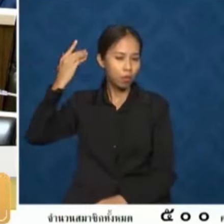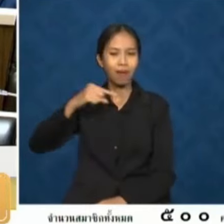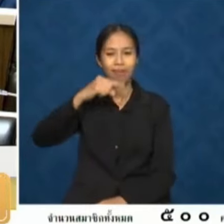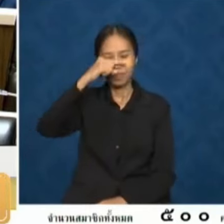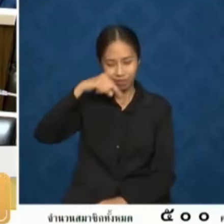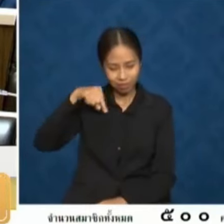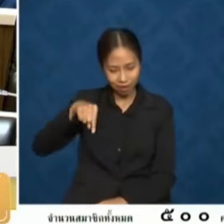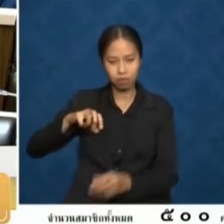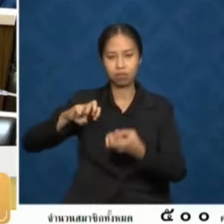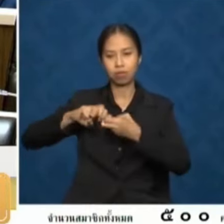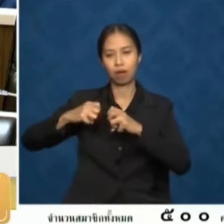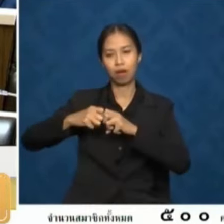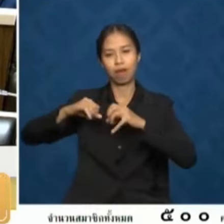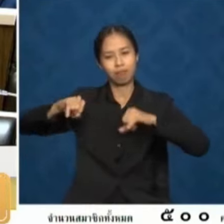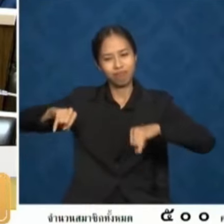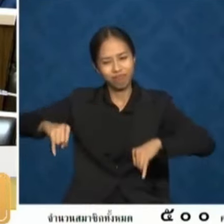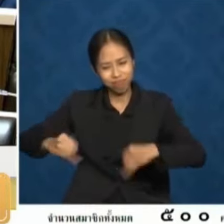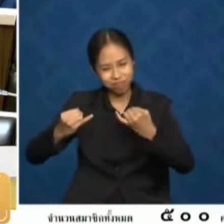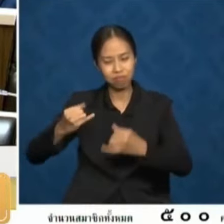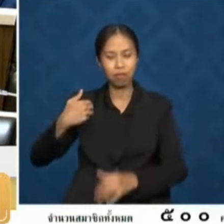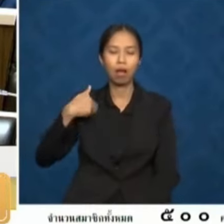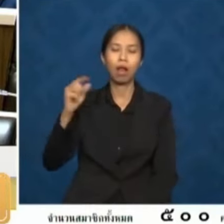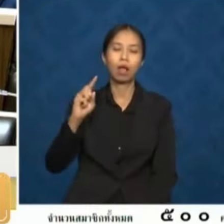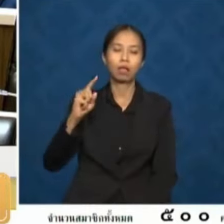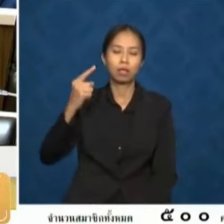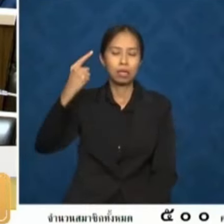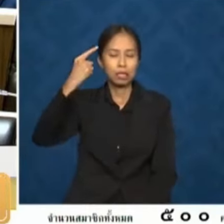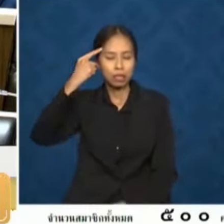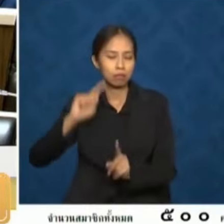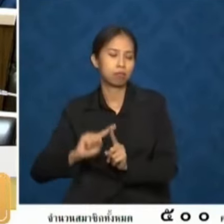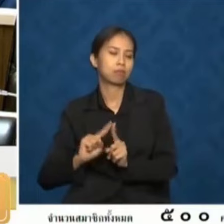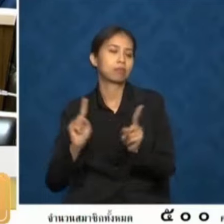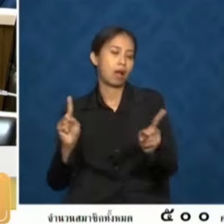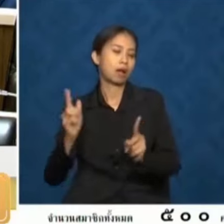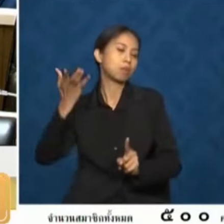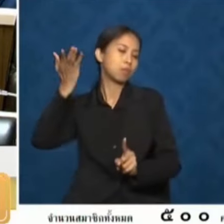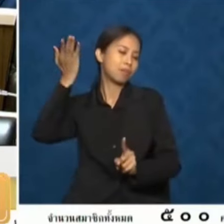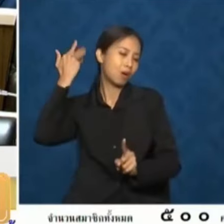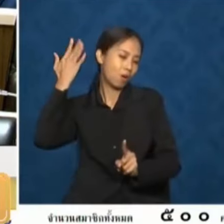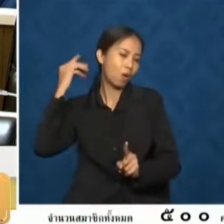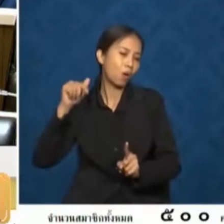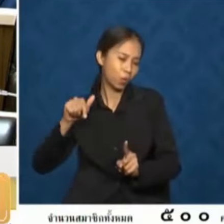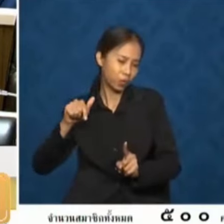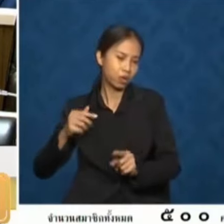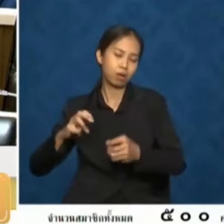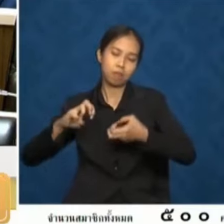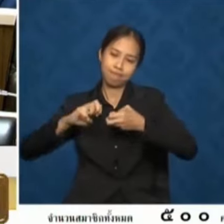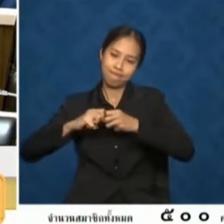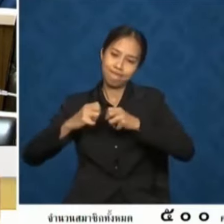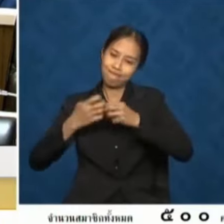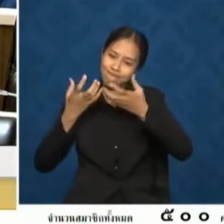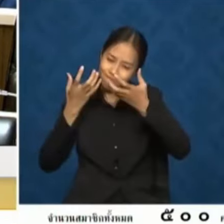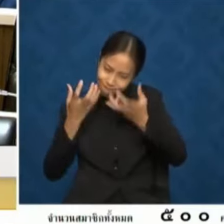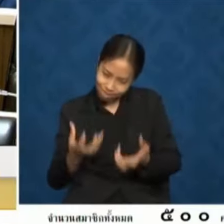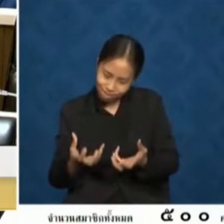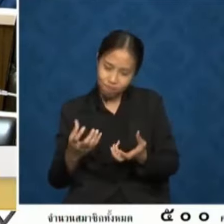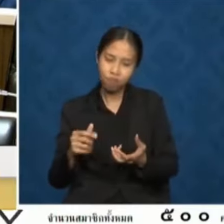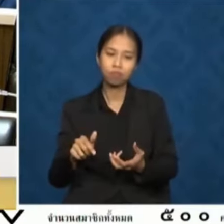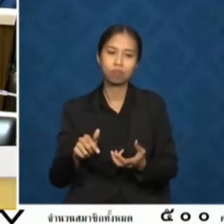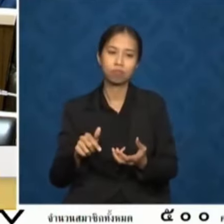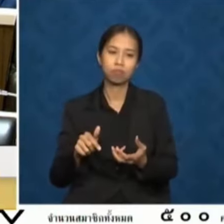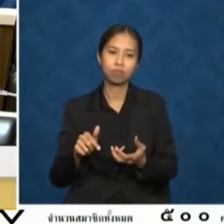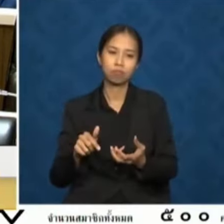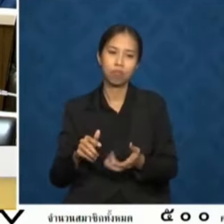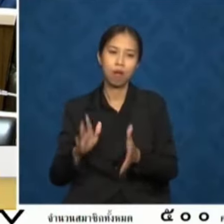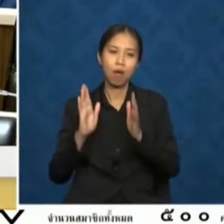จากความขัดแย้งทางความคิดเคยสร้างบาดแผลให้กับสังคมไทยจน